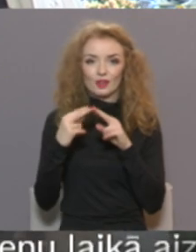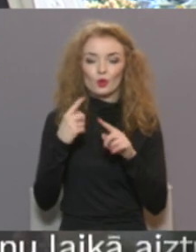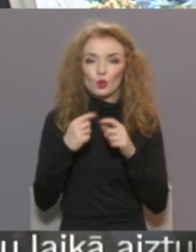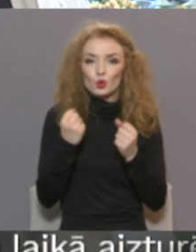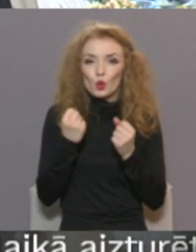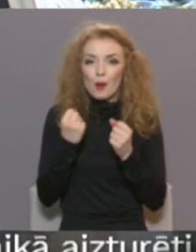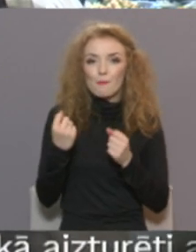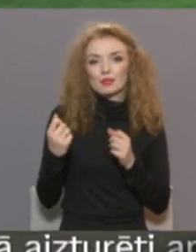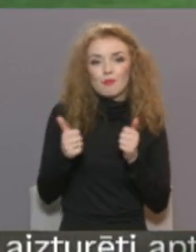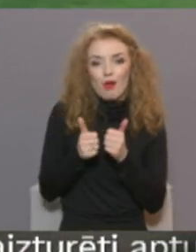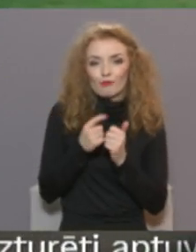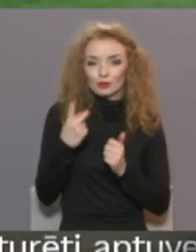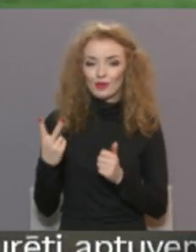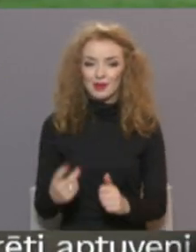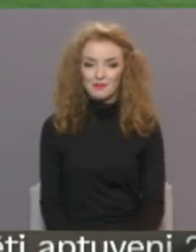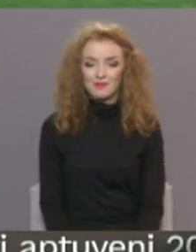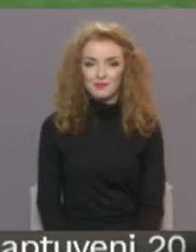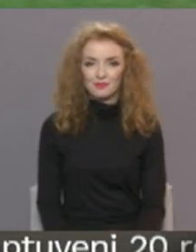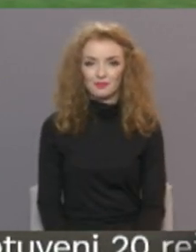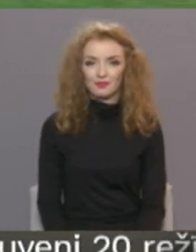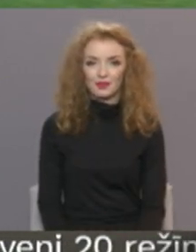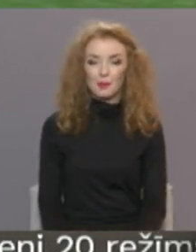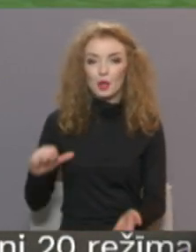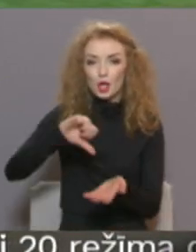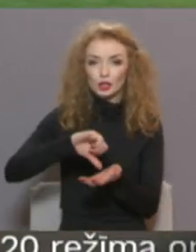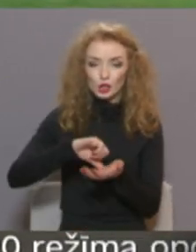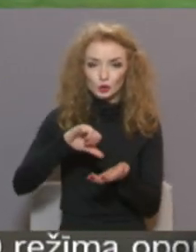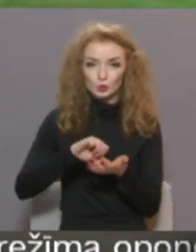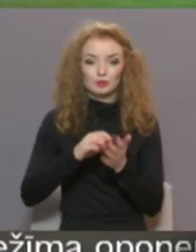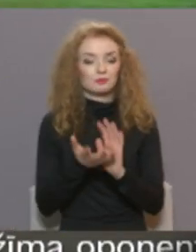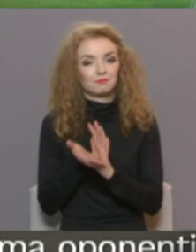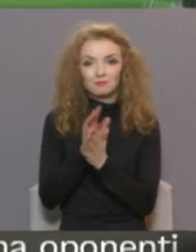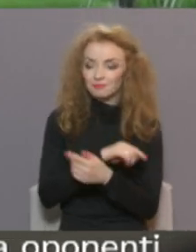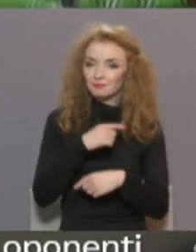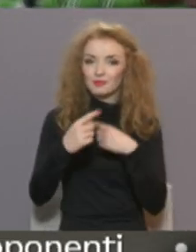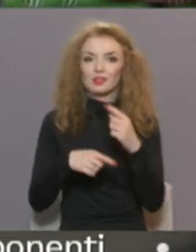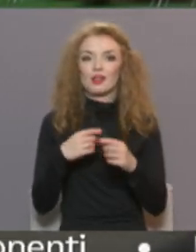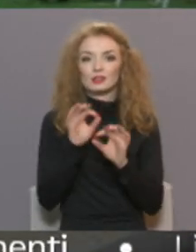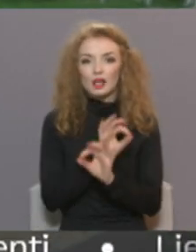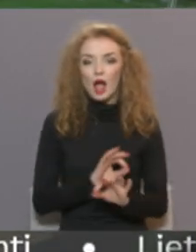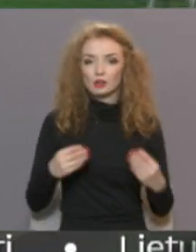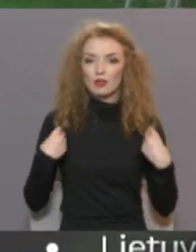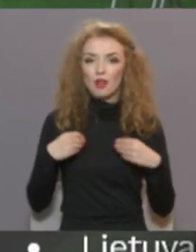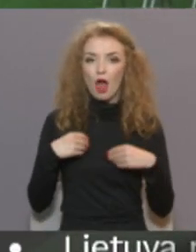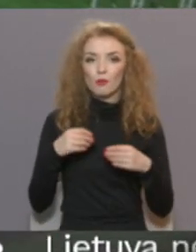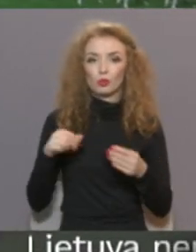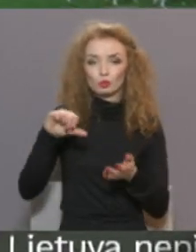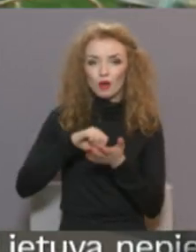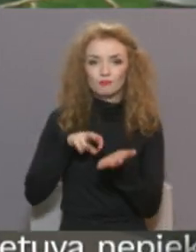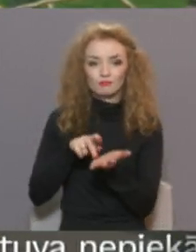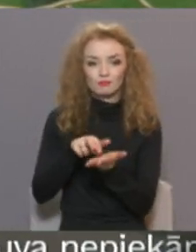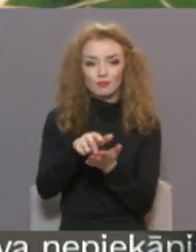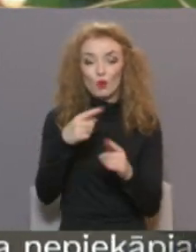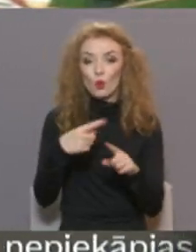turamies visi kopā. Priekšnesums ik pa laikam nomainīja krāšņo autentisko tērpu skatu. Vēl lielāka kņada